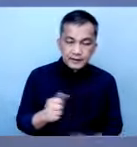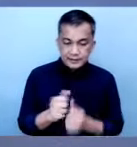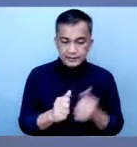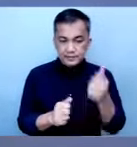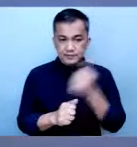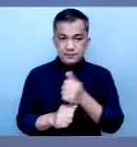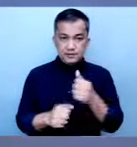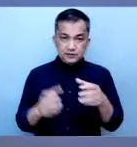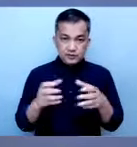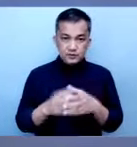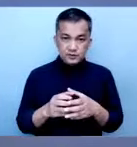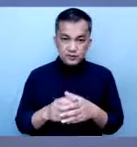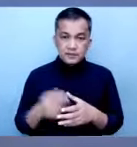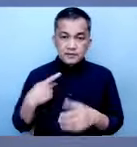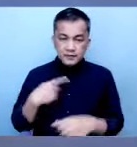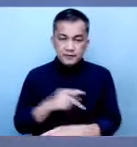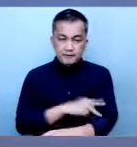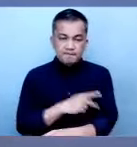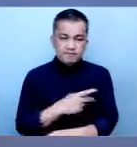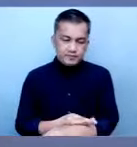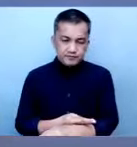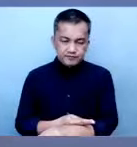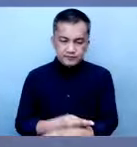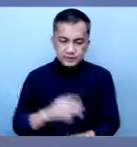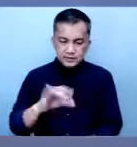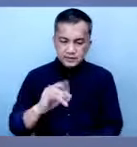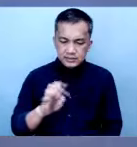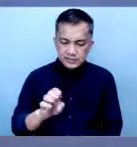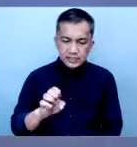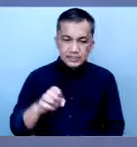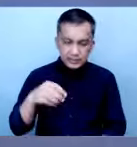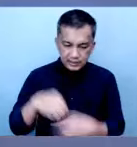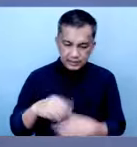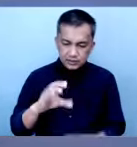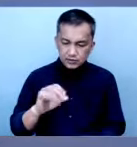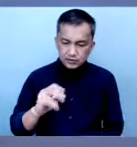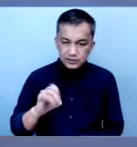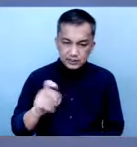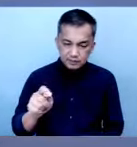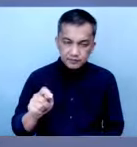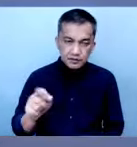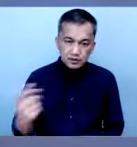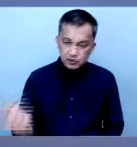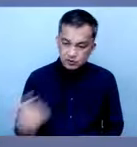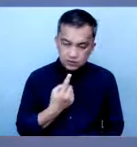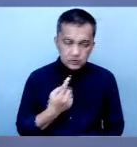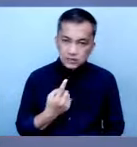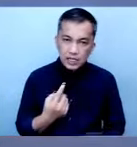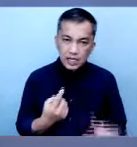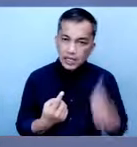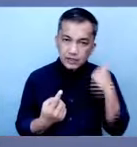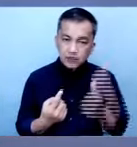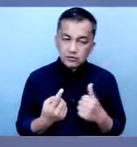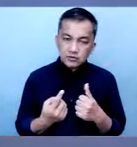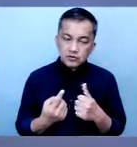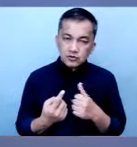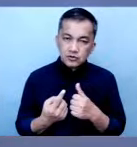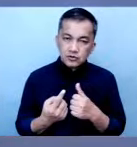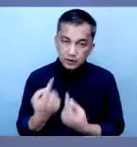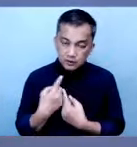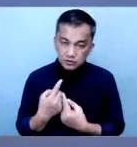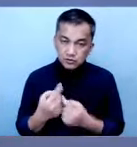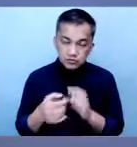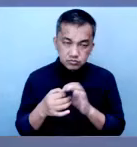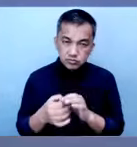komite ng Senado ay may kapangyarihang mag-cite in contempt ang sinumang testigo na ayaw mag-cooperate basta merong committee